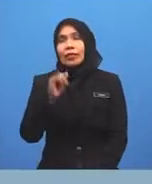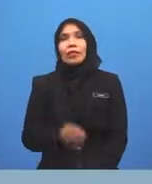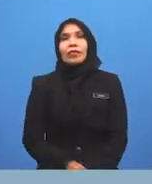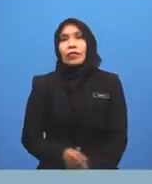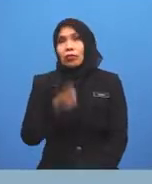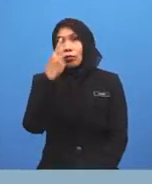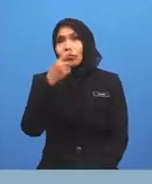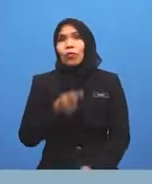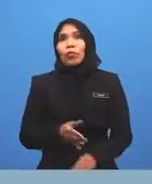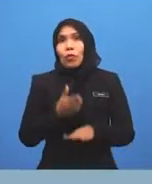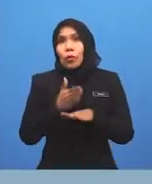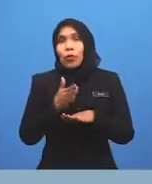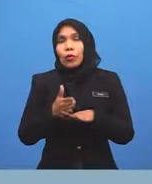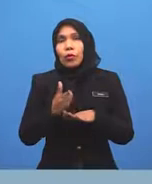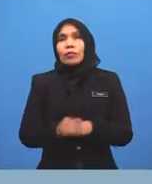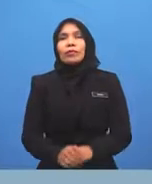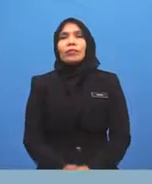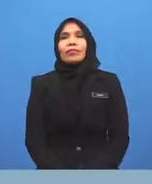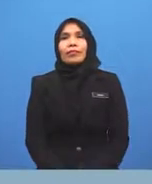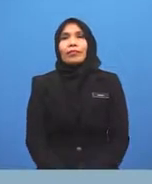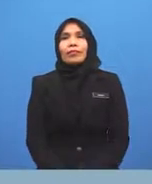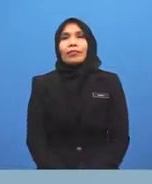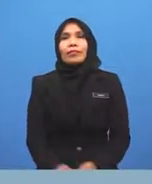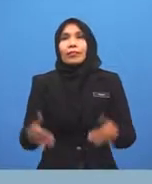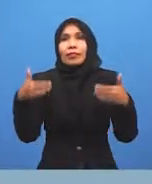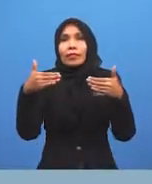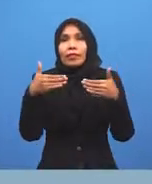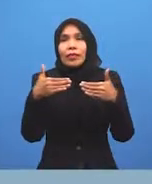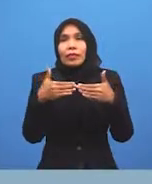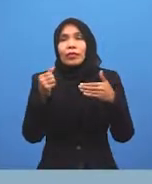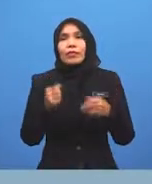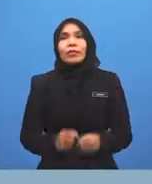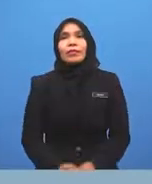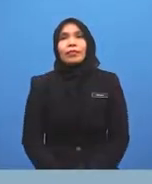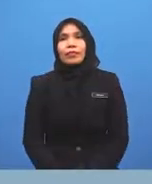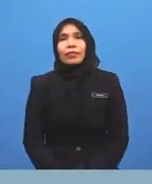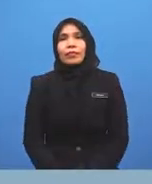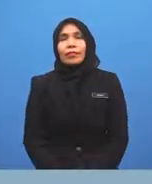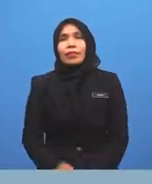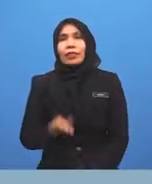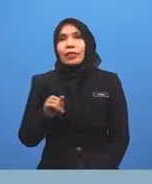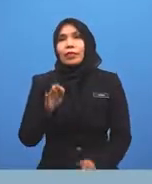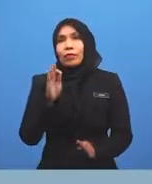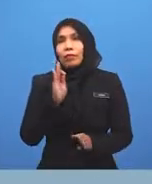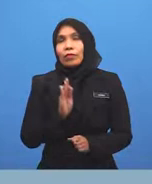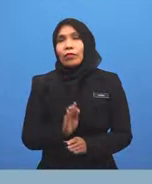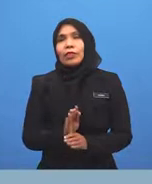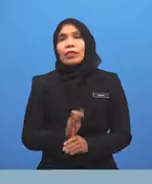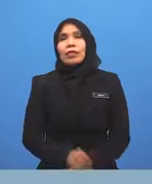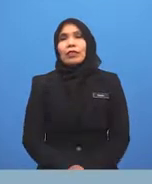Gegelong dawai ini disambungkan pada komutator yang berfungsi untuk